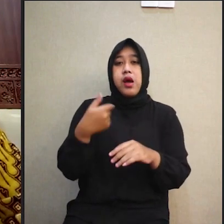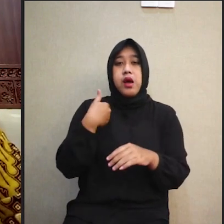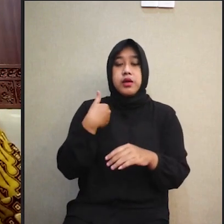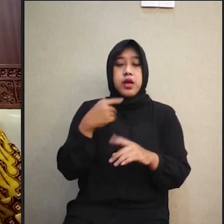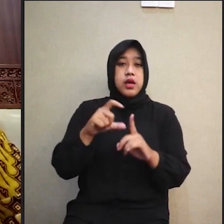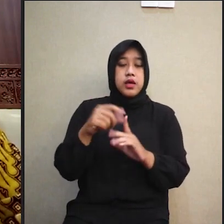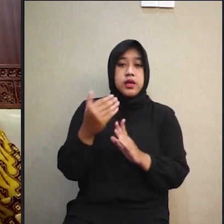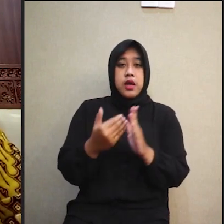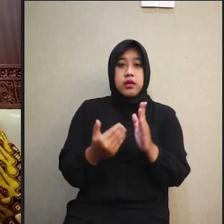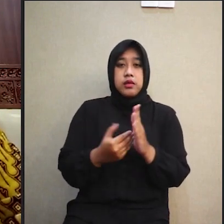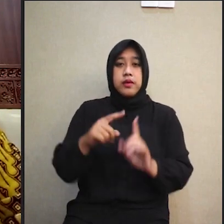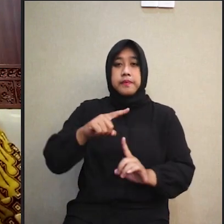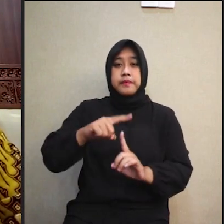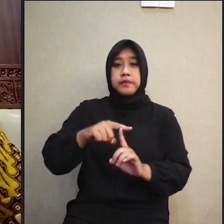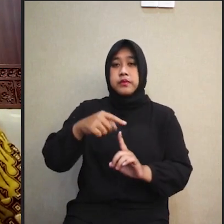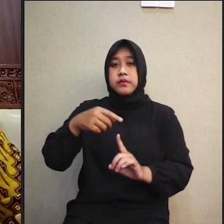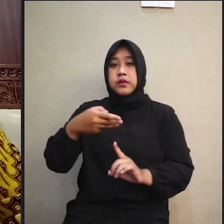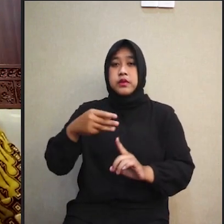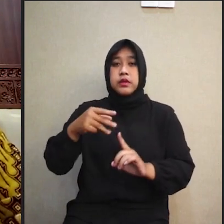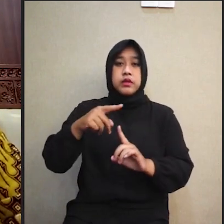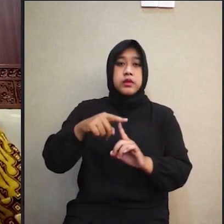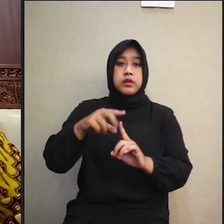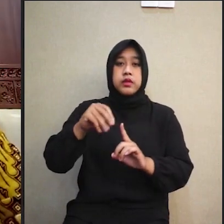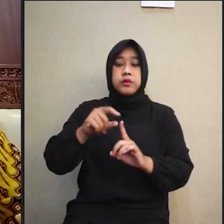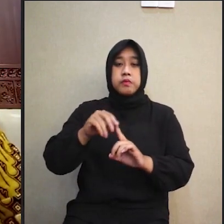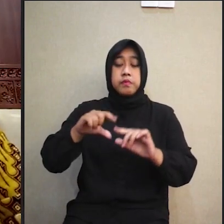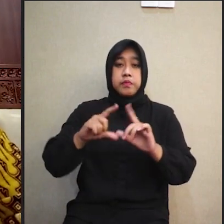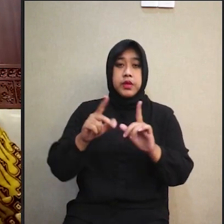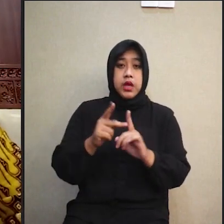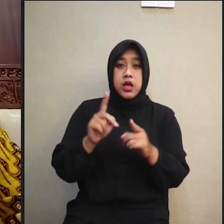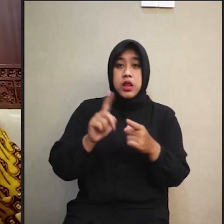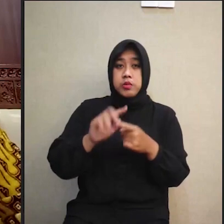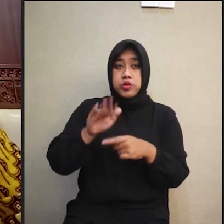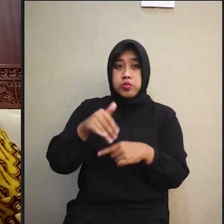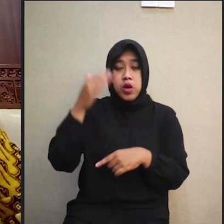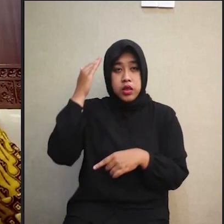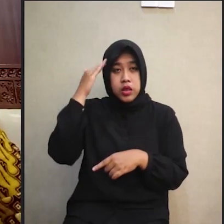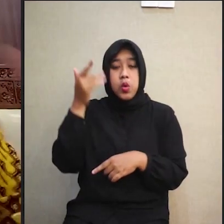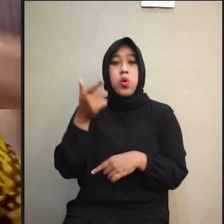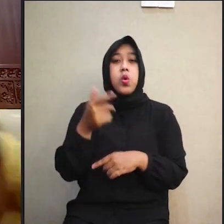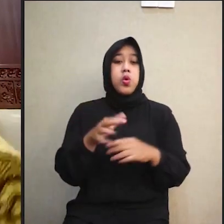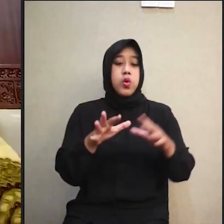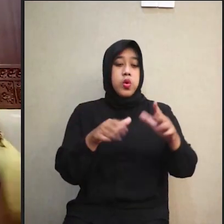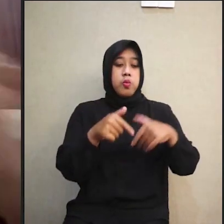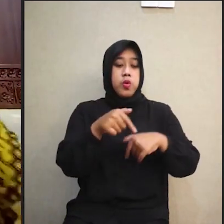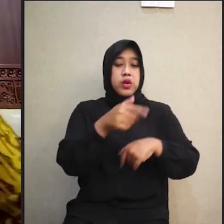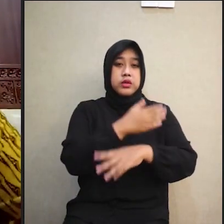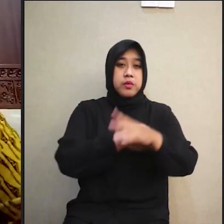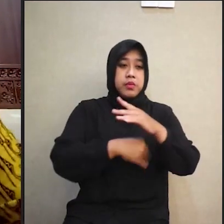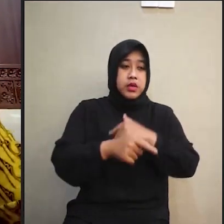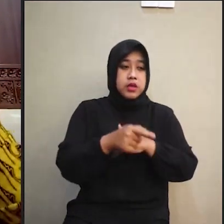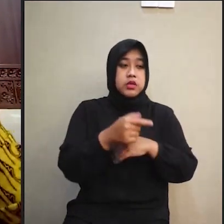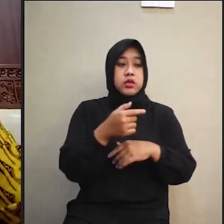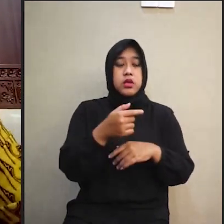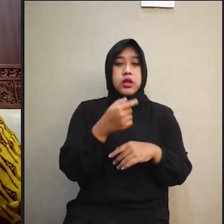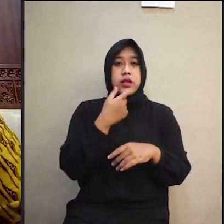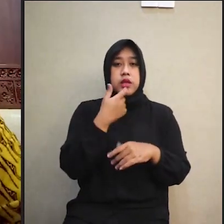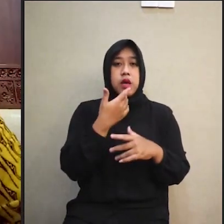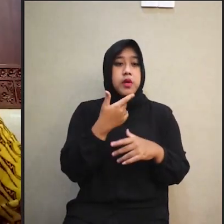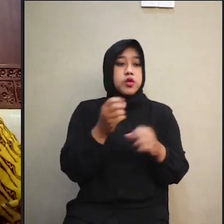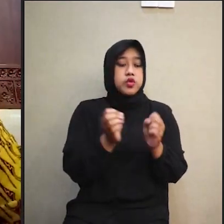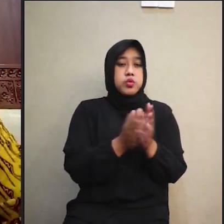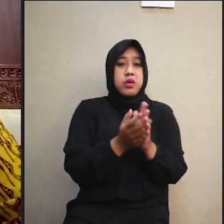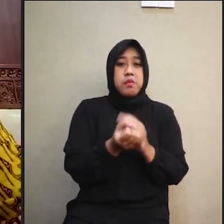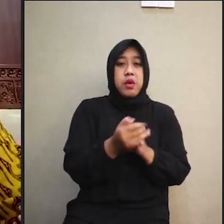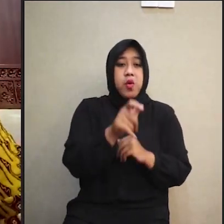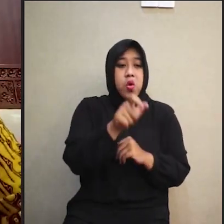dan ini lagi cara perbaikan dengan teman-teman bisa tahu disabilitas itu berapa orang